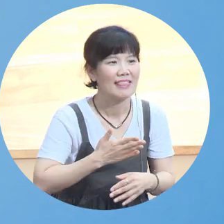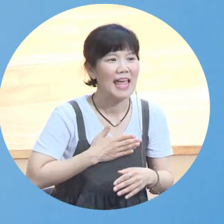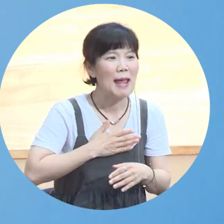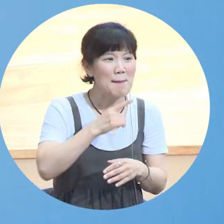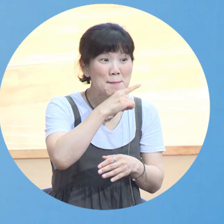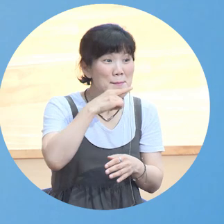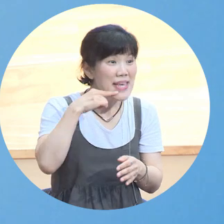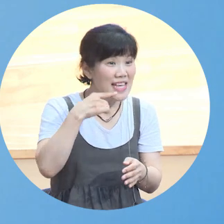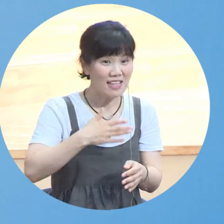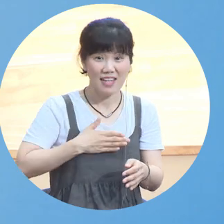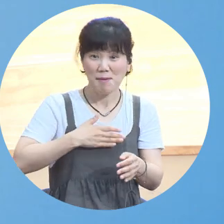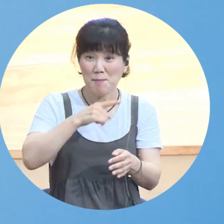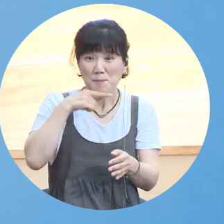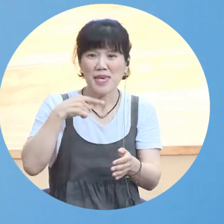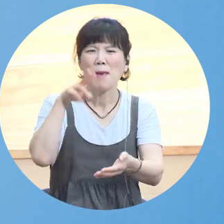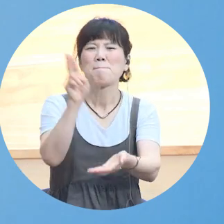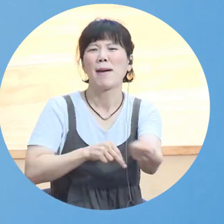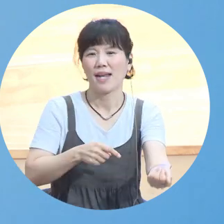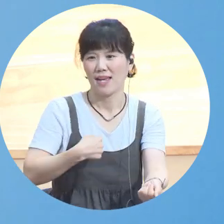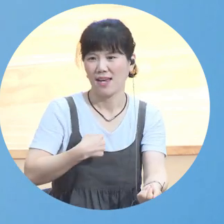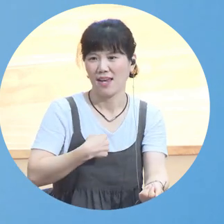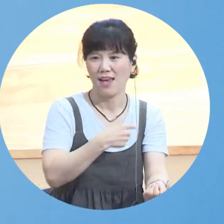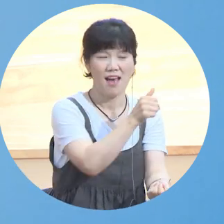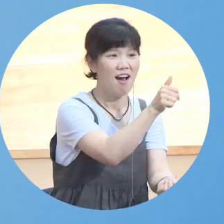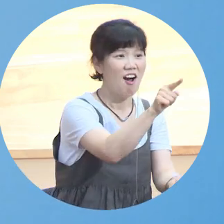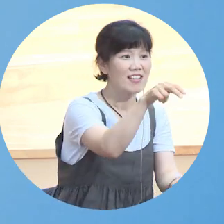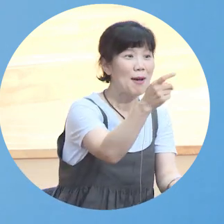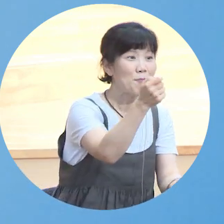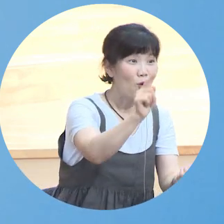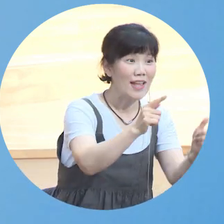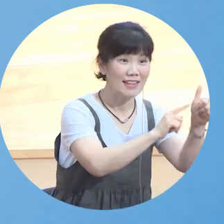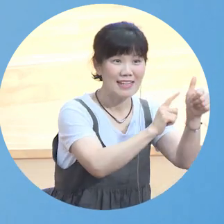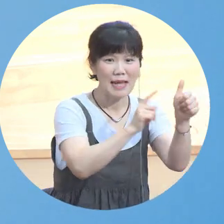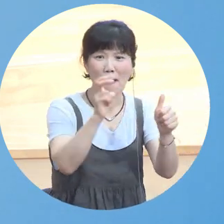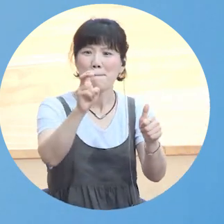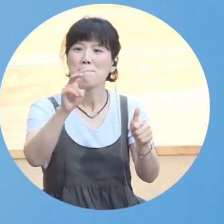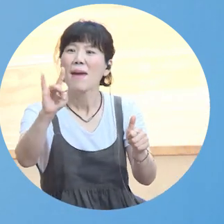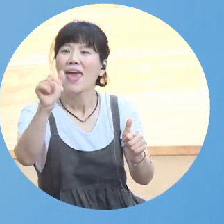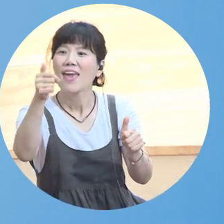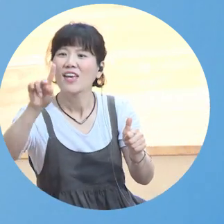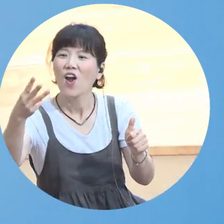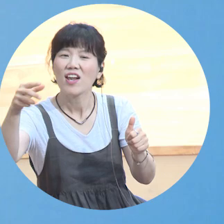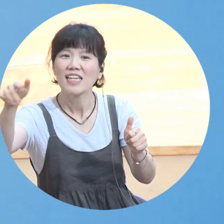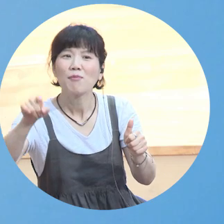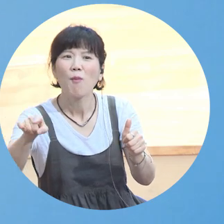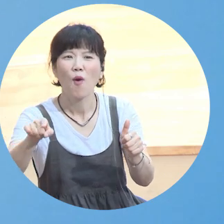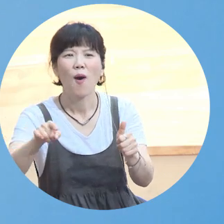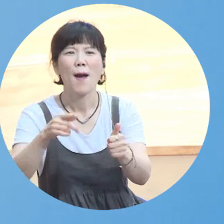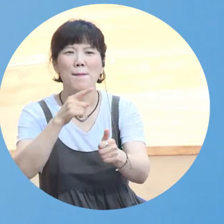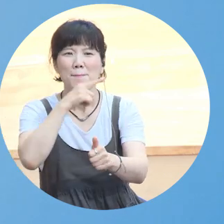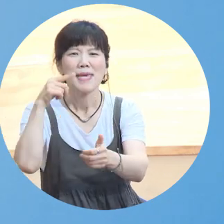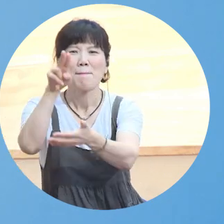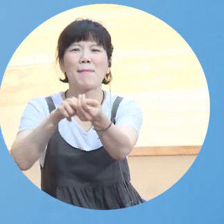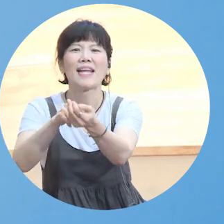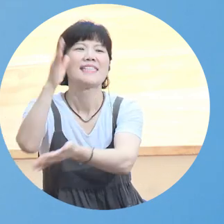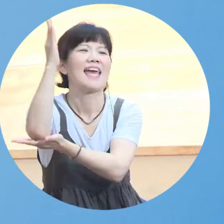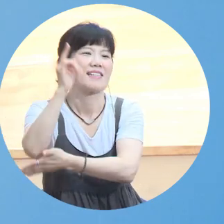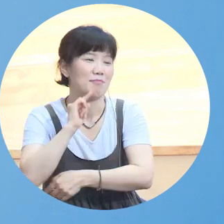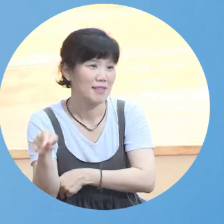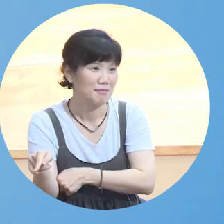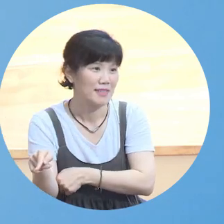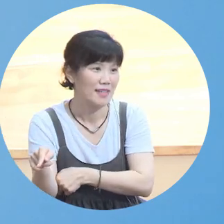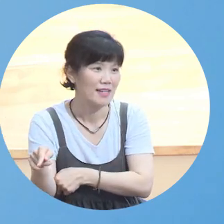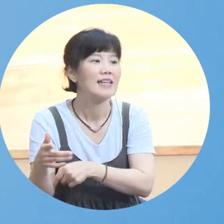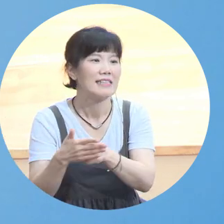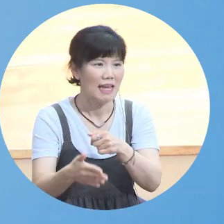그래서 허삼관 매혈기 피를 판단해서 내열 깅 거에요 피를 판다 고